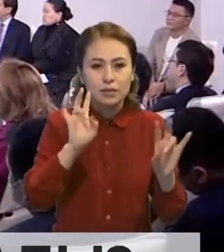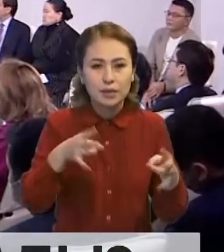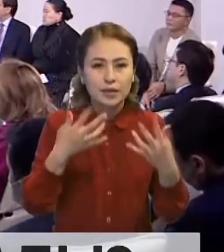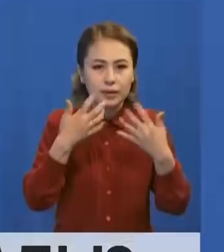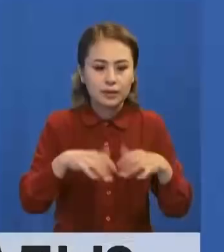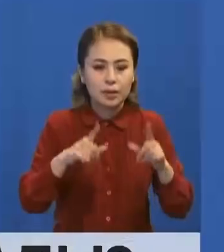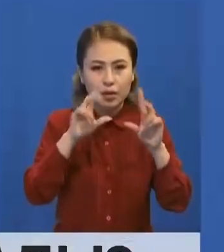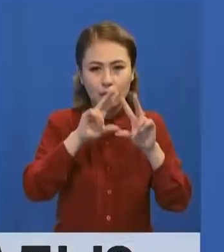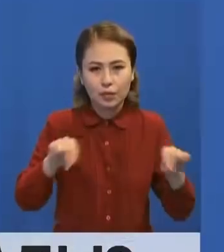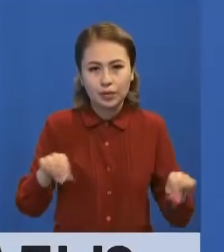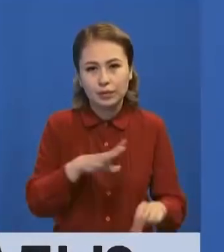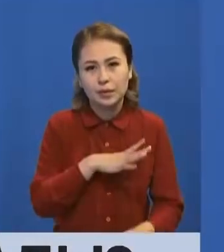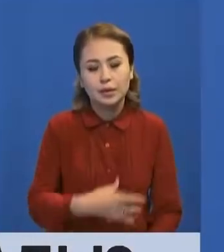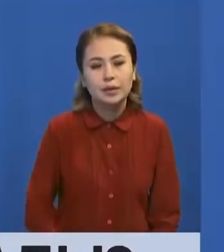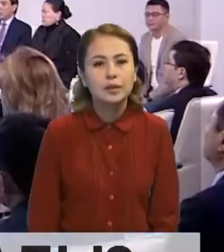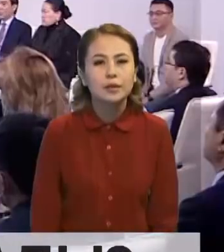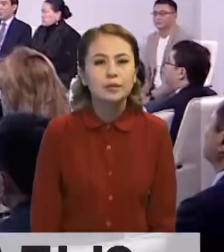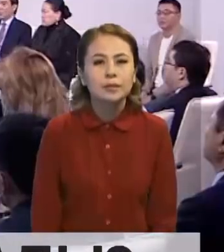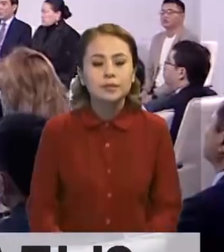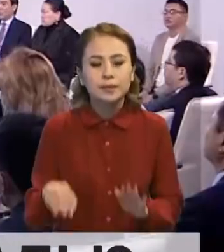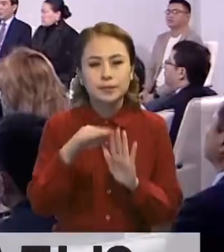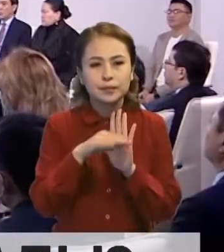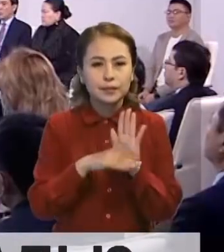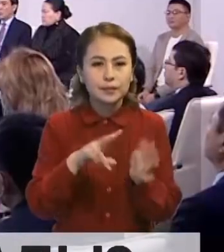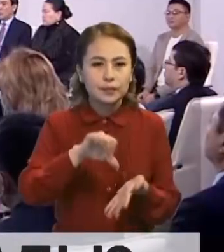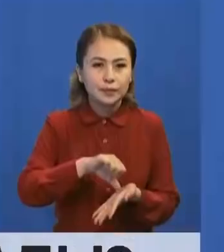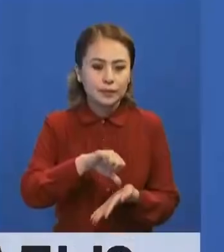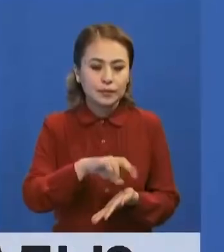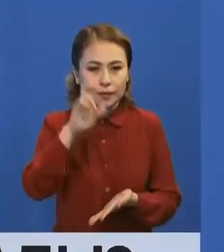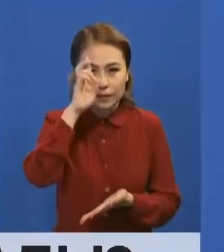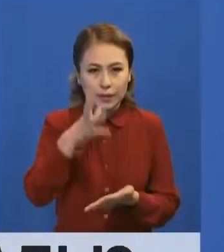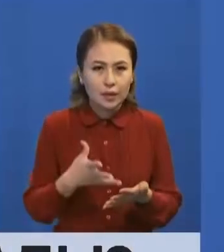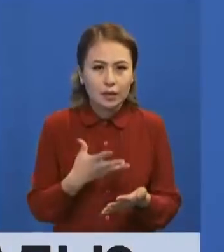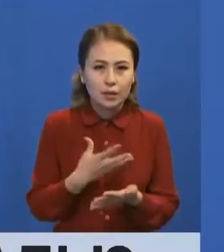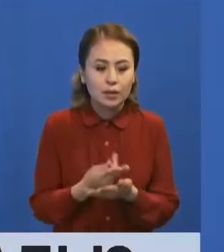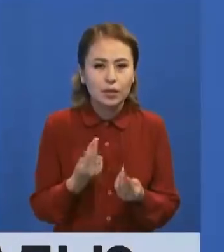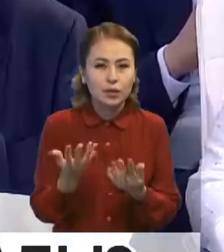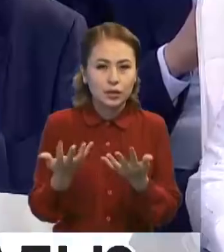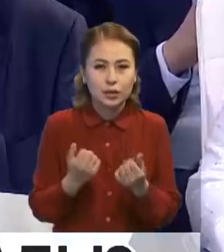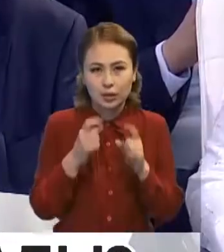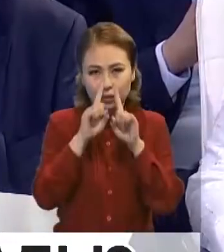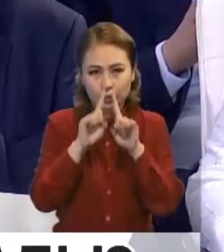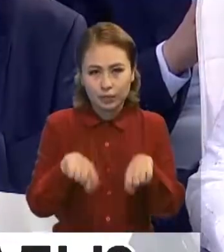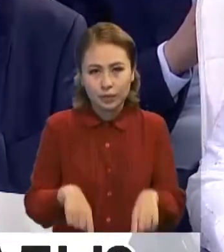береміз деп уәдесін үйіп төкті. Әрі бағдарламаға атсалысқандар үшін бюджеттен бір тиын да алмайтындарын айтты. Назерке